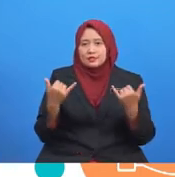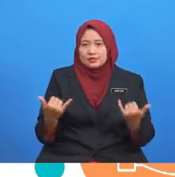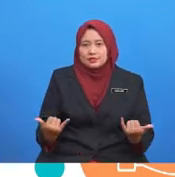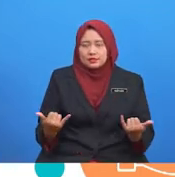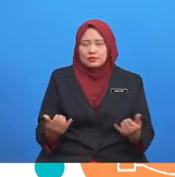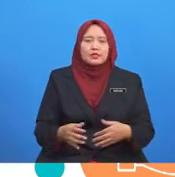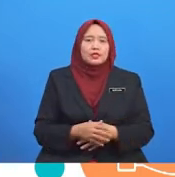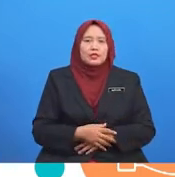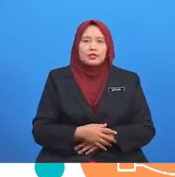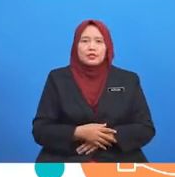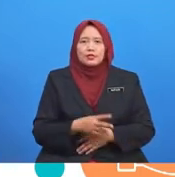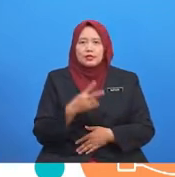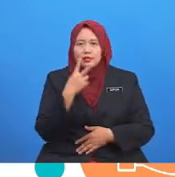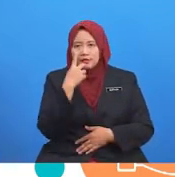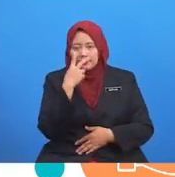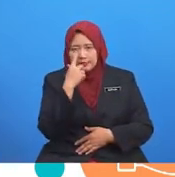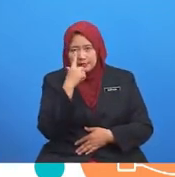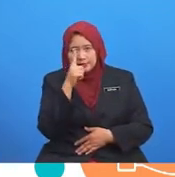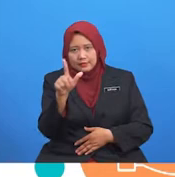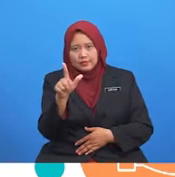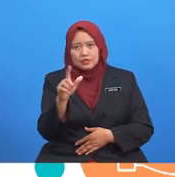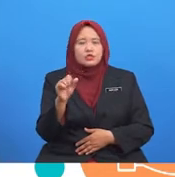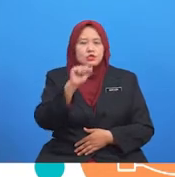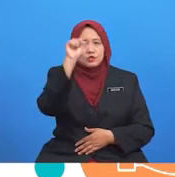Sekarang kita lihat pula pada soalan yang kedua.